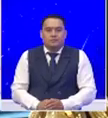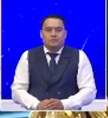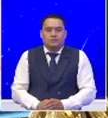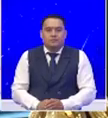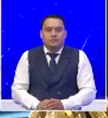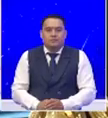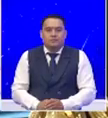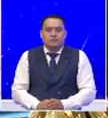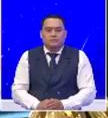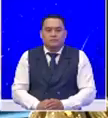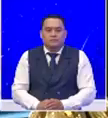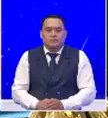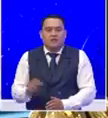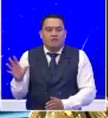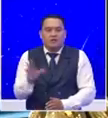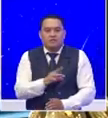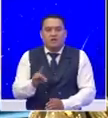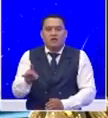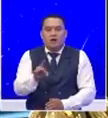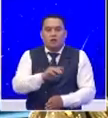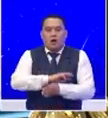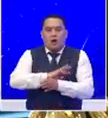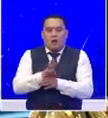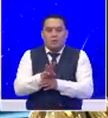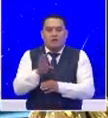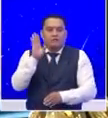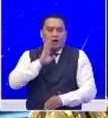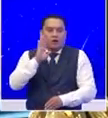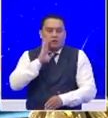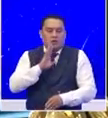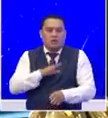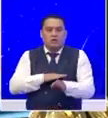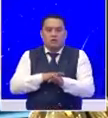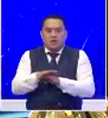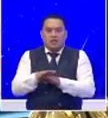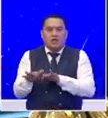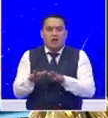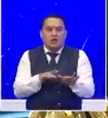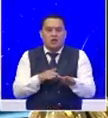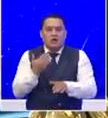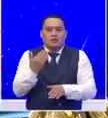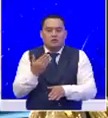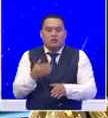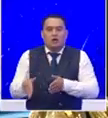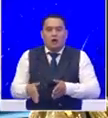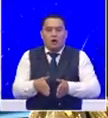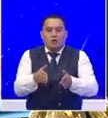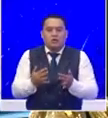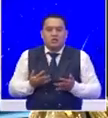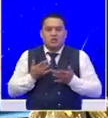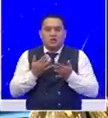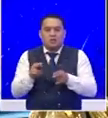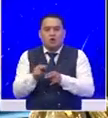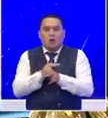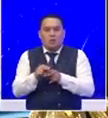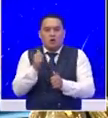эксплуатацией. Во всех районах нужно обеспечить прозрачность проводимой деятельности. Как известно, немало дорог требует ухода и